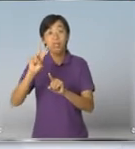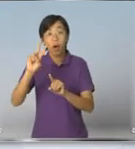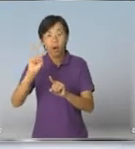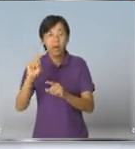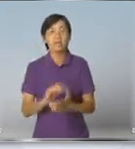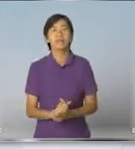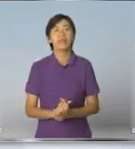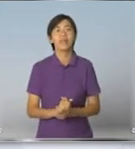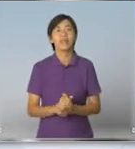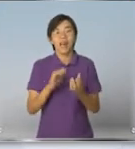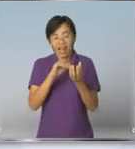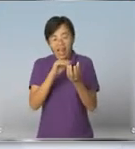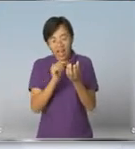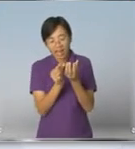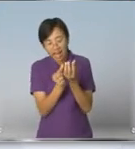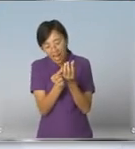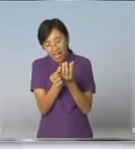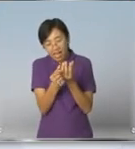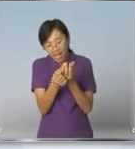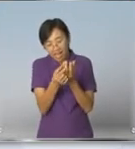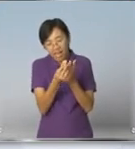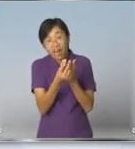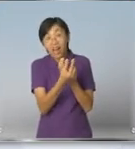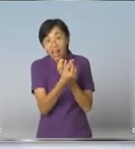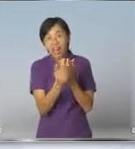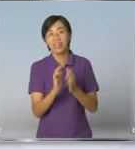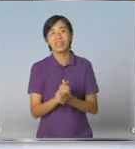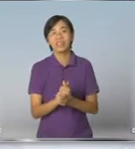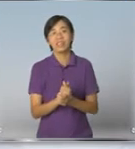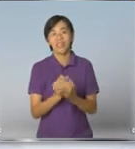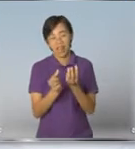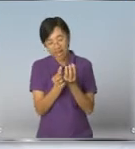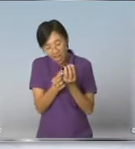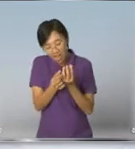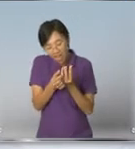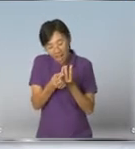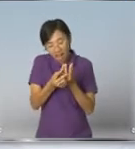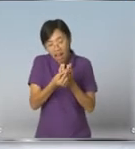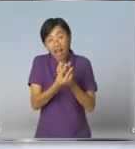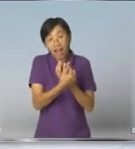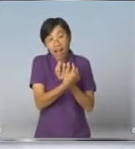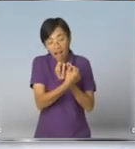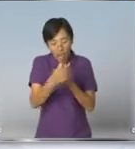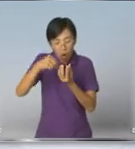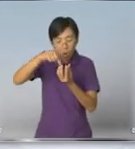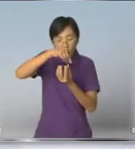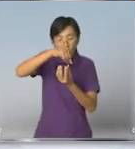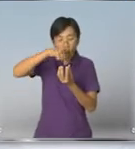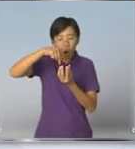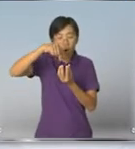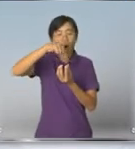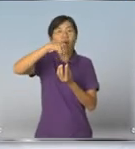2เอียง45องศาเช่นเดียวกันค่ะแต่เราเริ่มจากรอบด้านล่างขึ้นมานะค